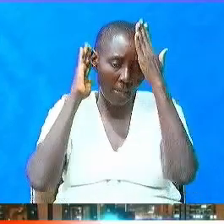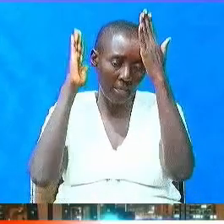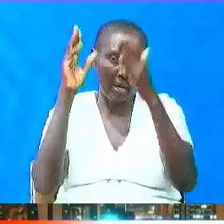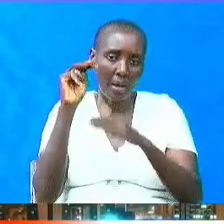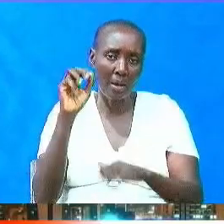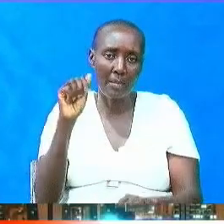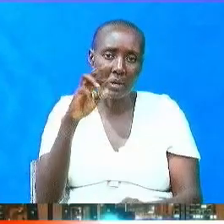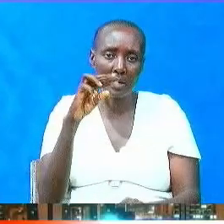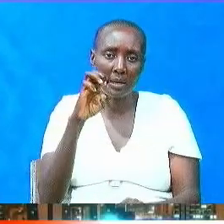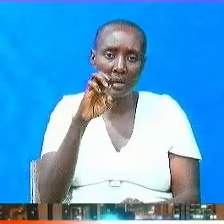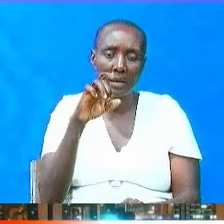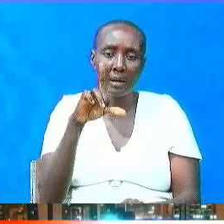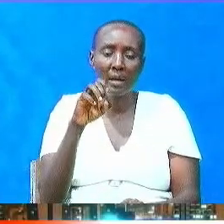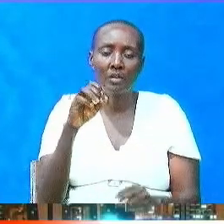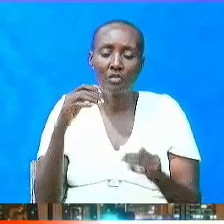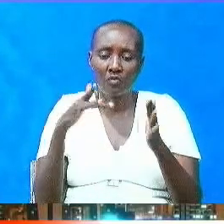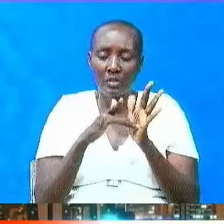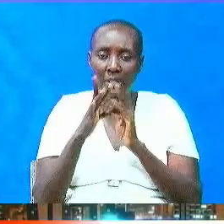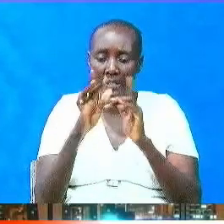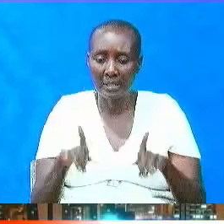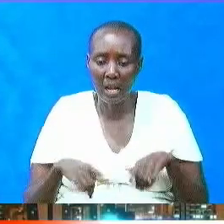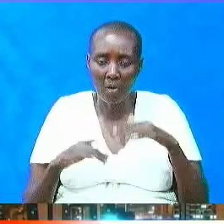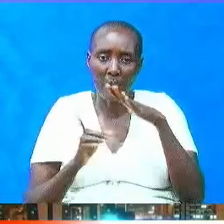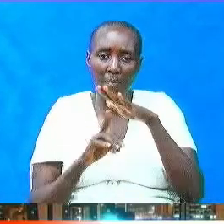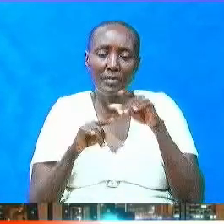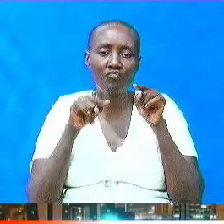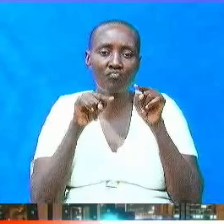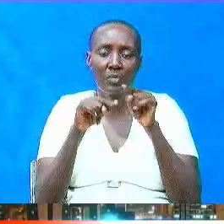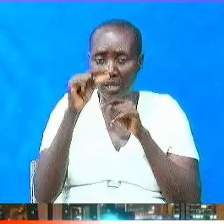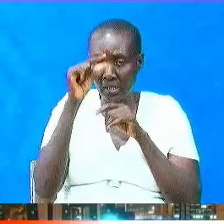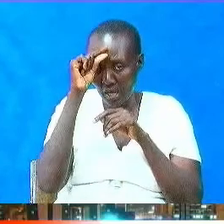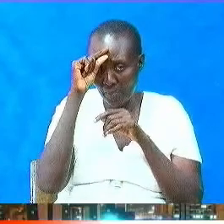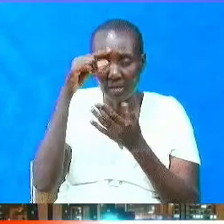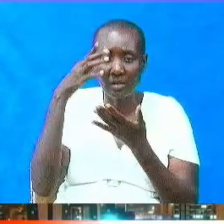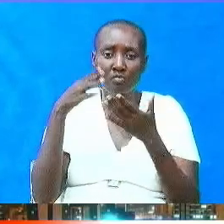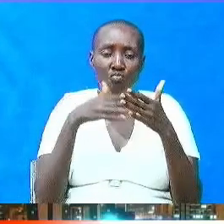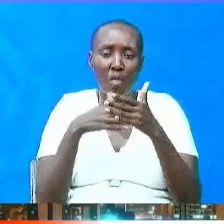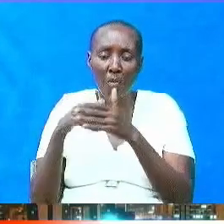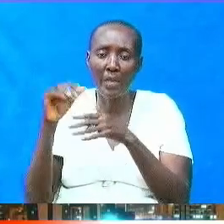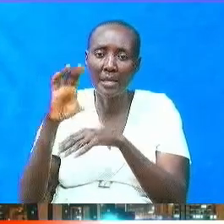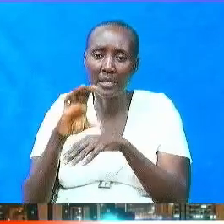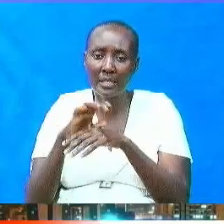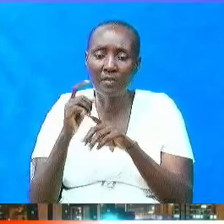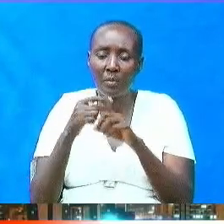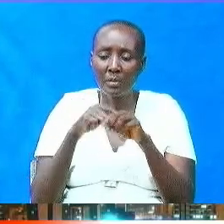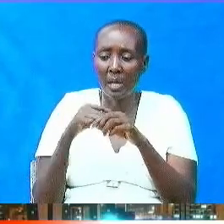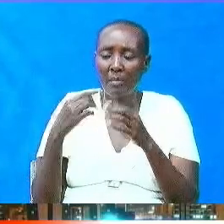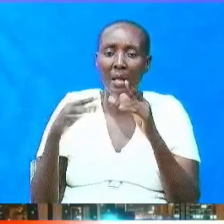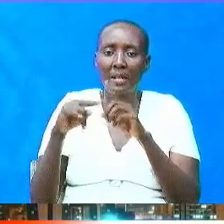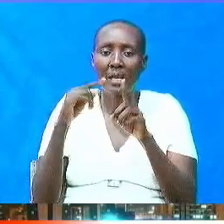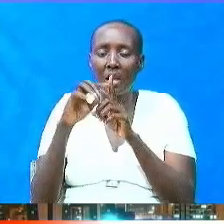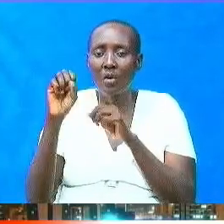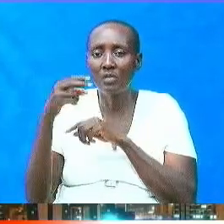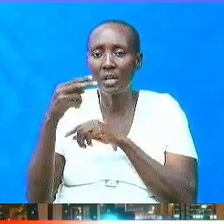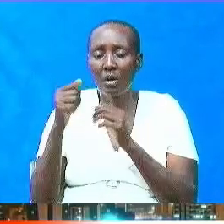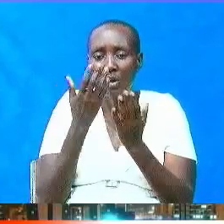Ministries amelaumu serikali kwa kuingilia shughuli za makanisa tangu mauaji hayo ya Shakahola, na kupendekeza kuwa viongozi wa